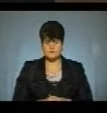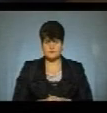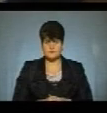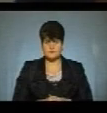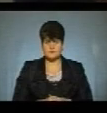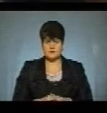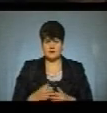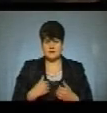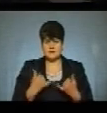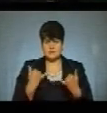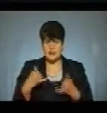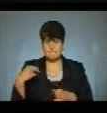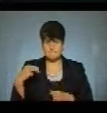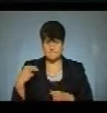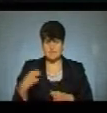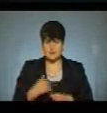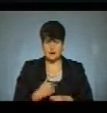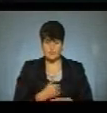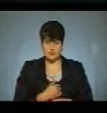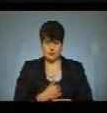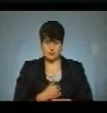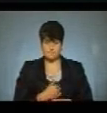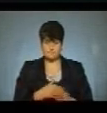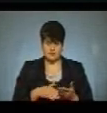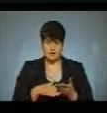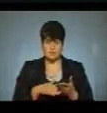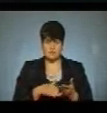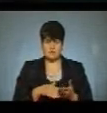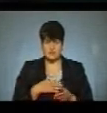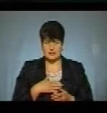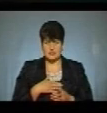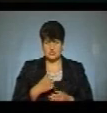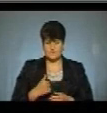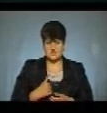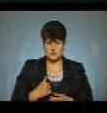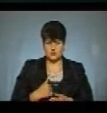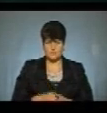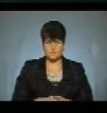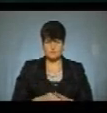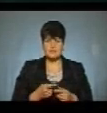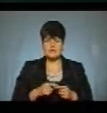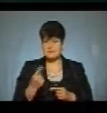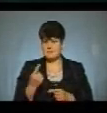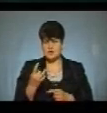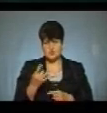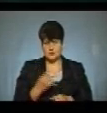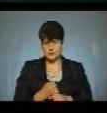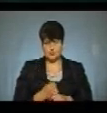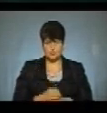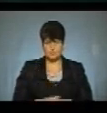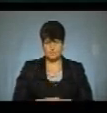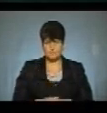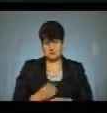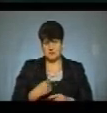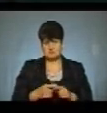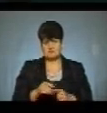У нас зараз перерва, я хочу допомогти нашим військовим. Це я вперше роблю. І мені